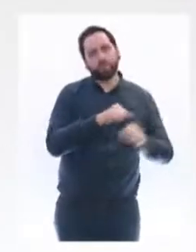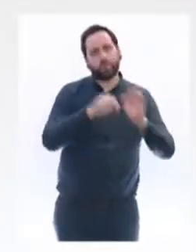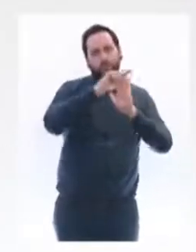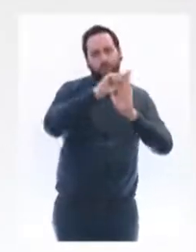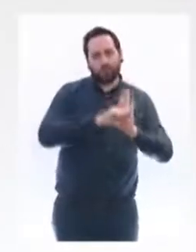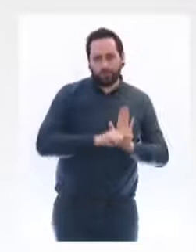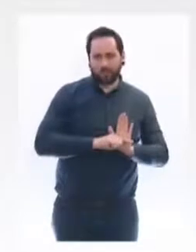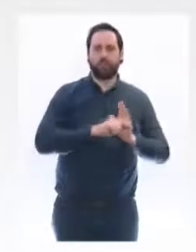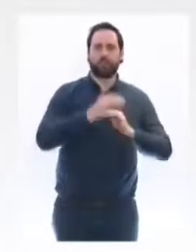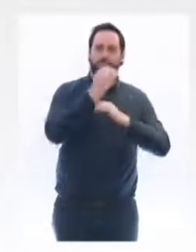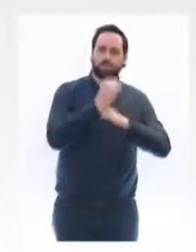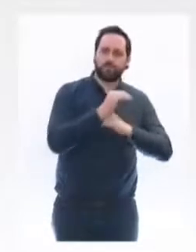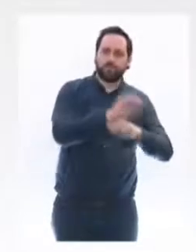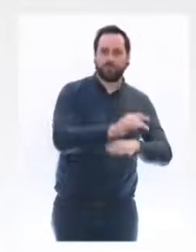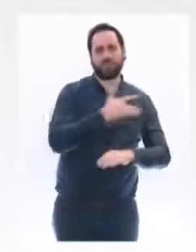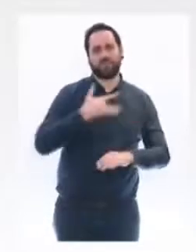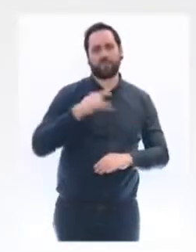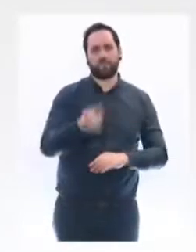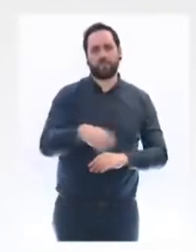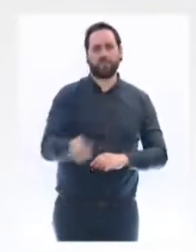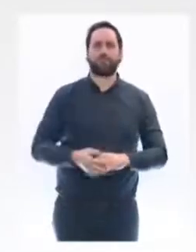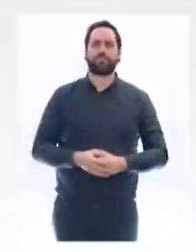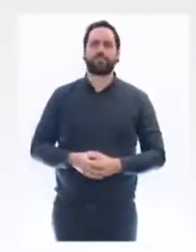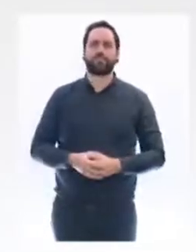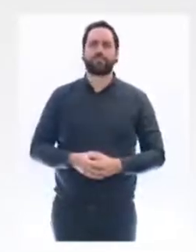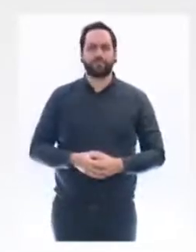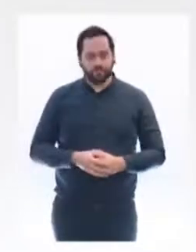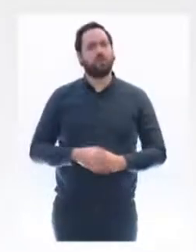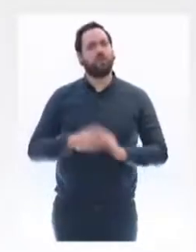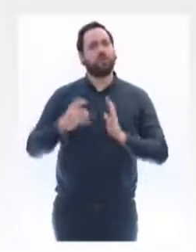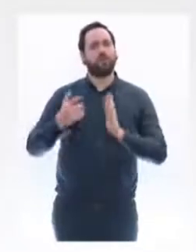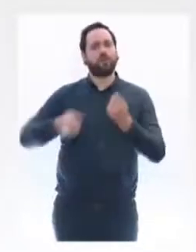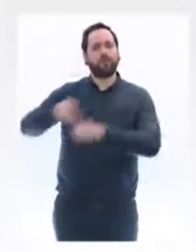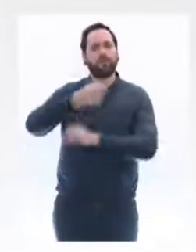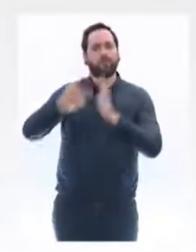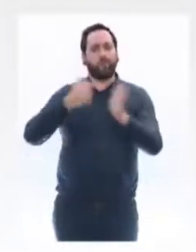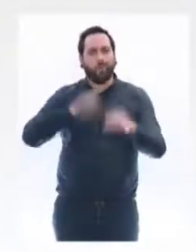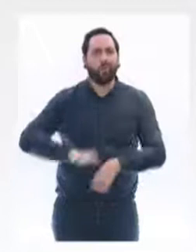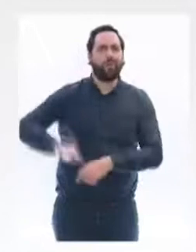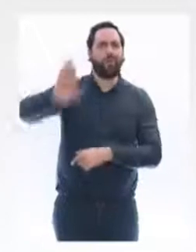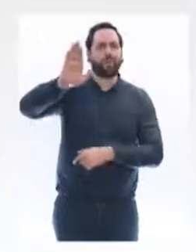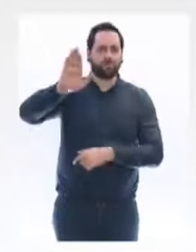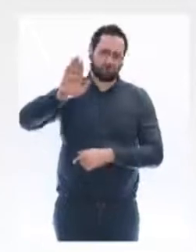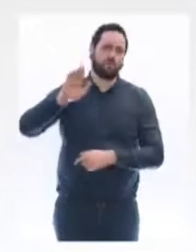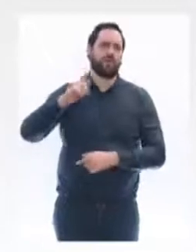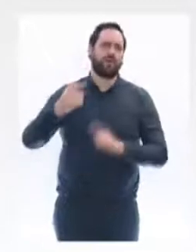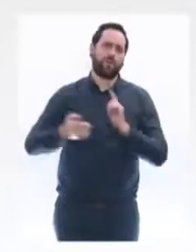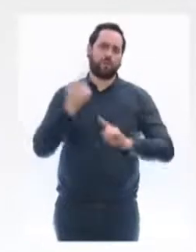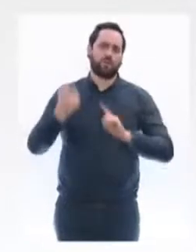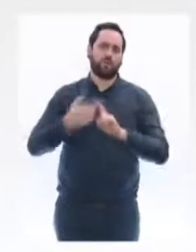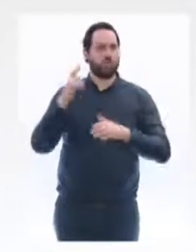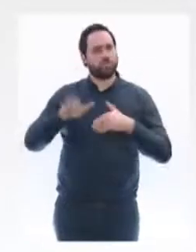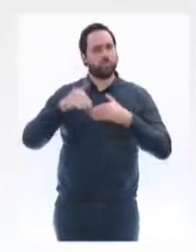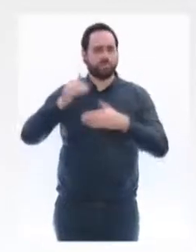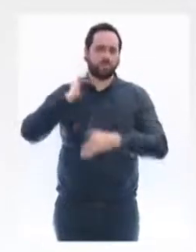que nous voulons continuer à avancer en protégeant des entreprises qui doivent être protégés je pense en particulier aux